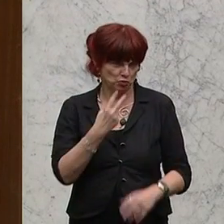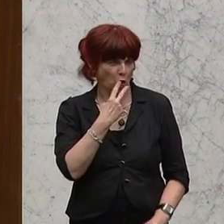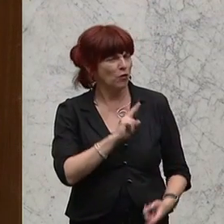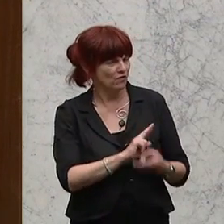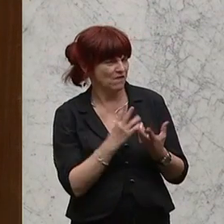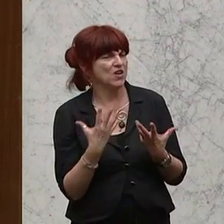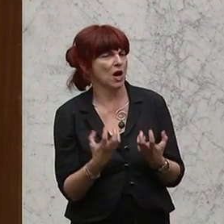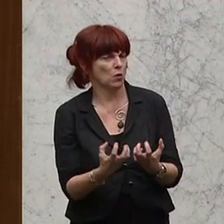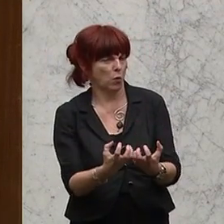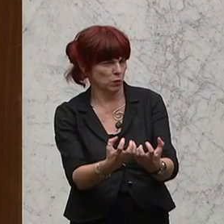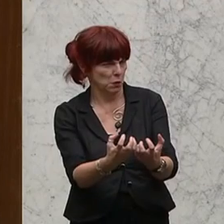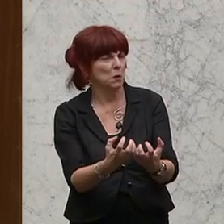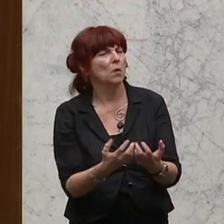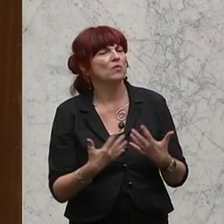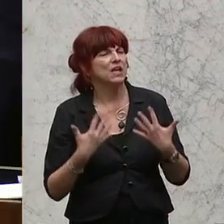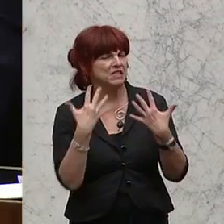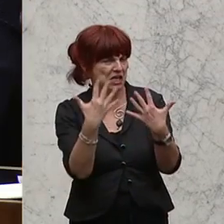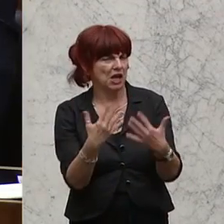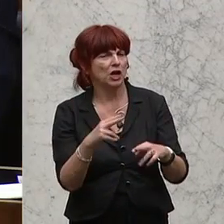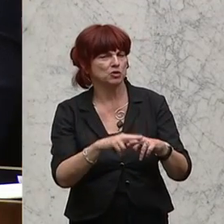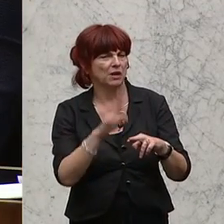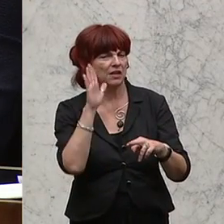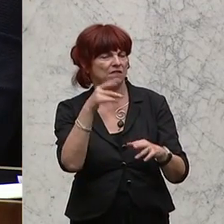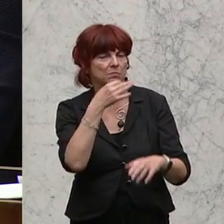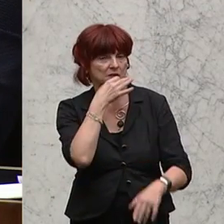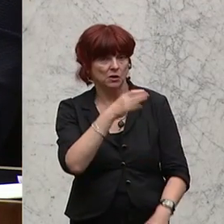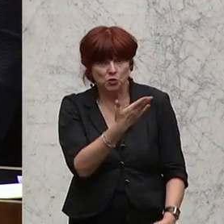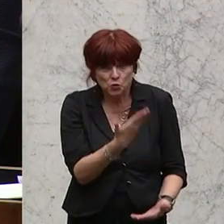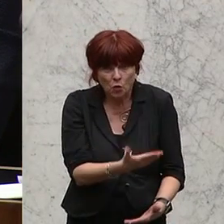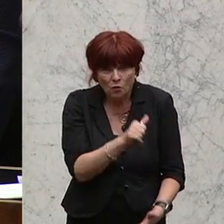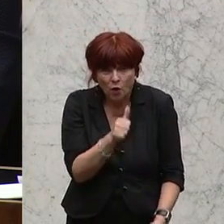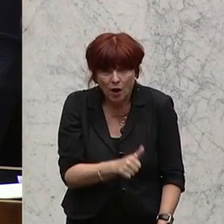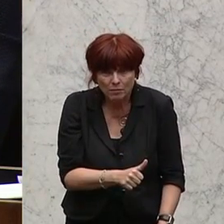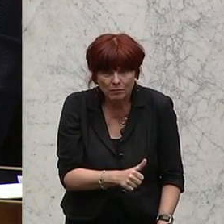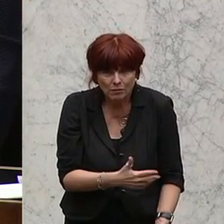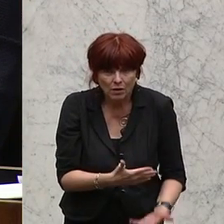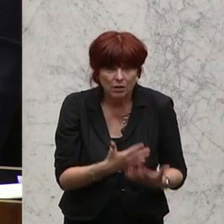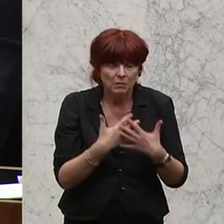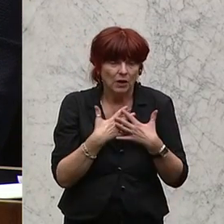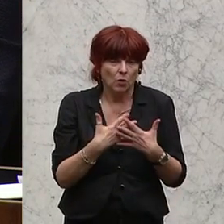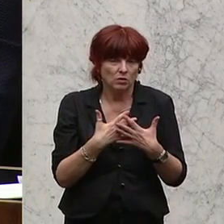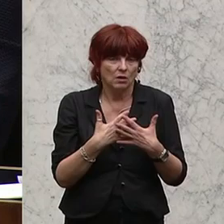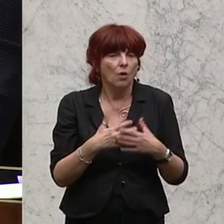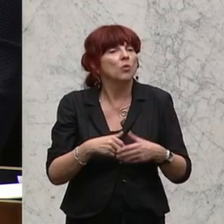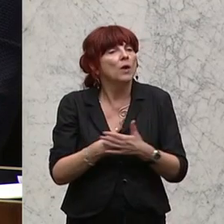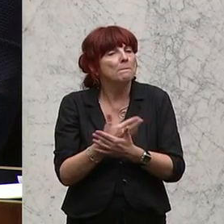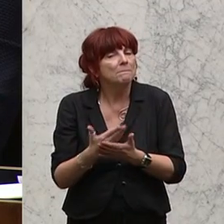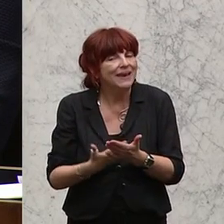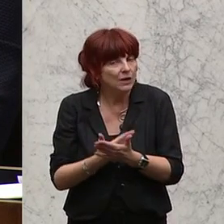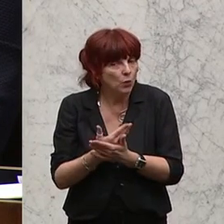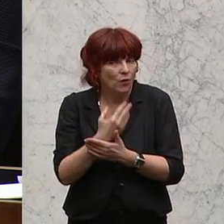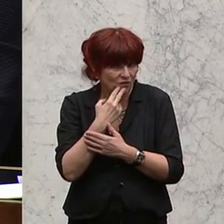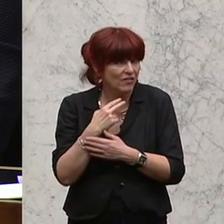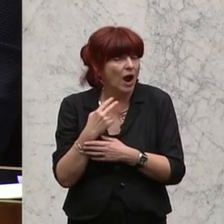schauen wir und dann können wir immer noch etwas verbessern. So wird gearbeitet. Und Was die Bildung betrifft, ist hauptsächlich die ÖVP das